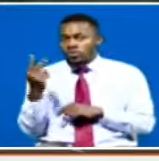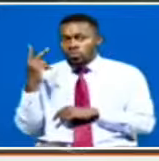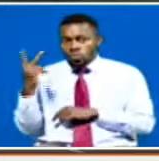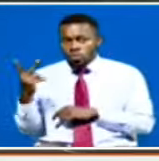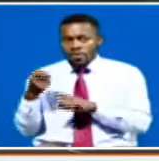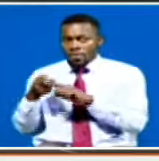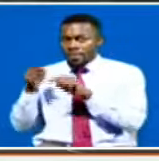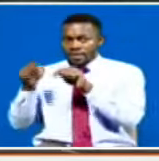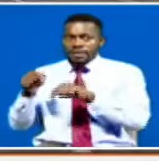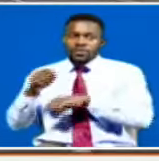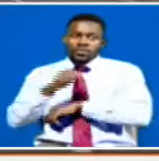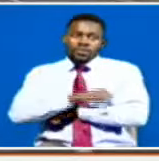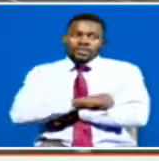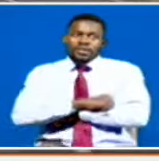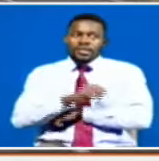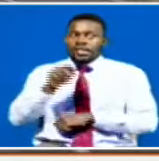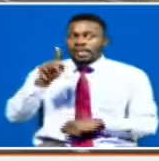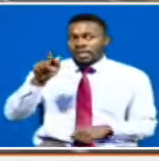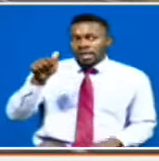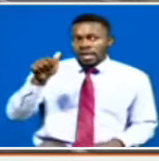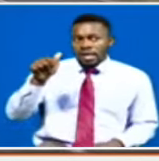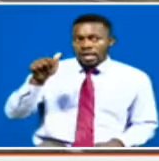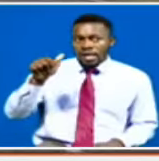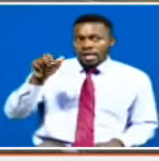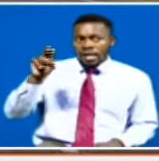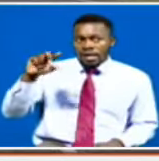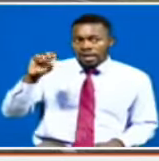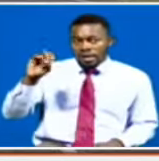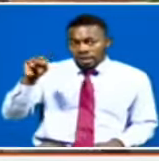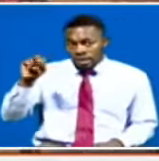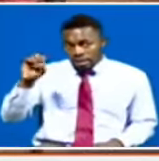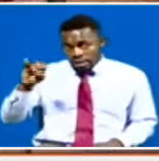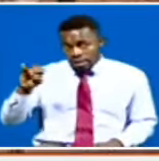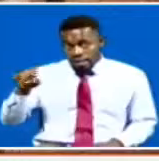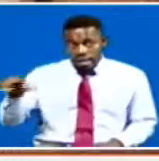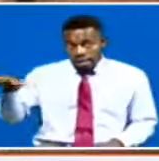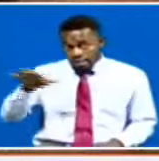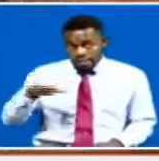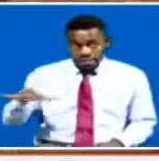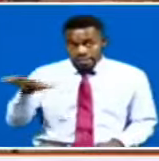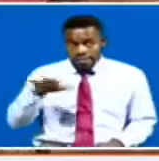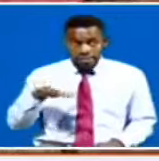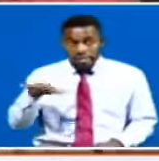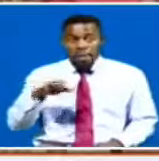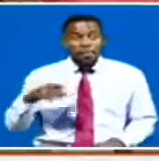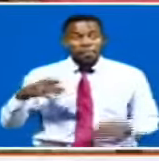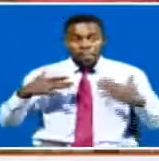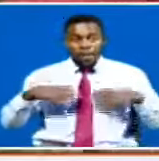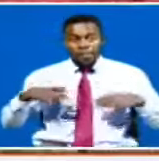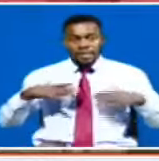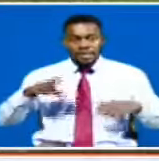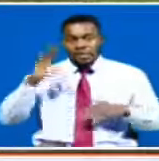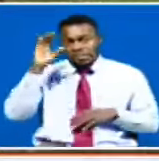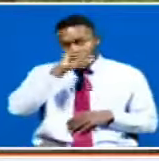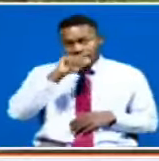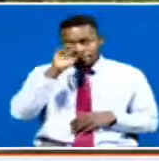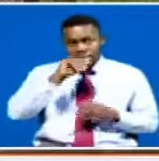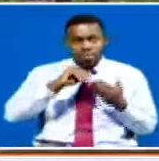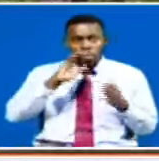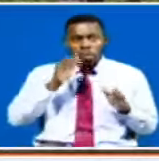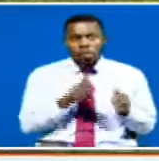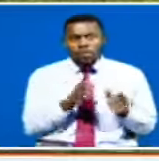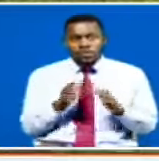Eneo la Kiangini pale panadaiwa kujengwa shule hiyo ni msitu huku waliouza ardhi hii na wenyeji wakitarajia huenda shule